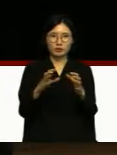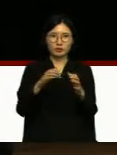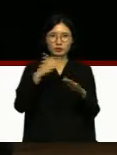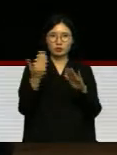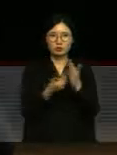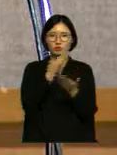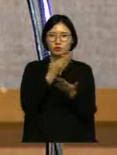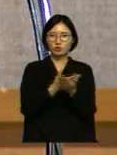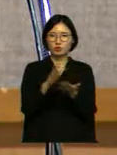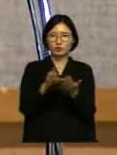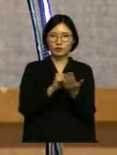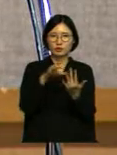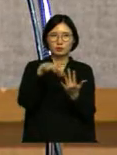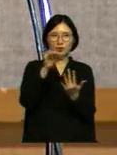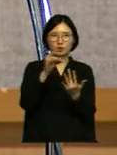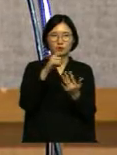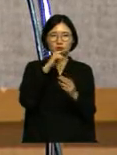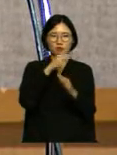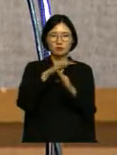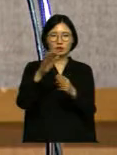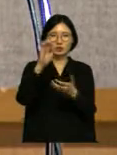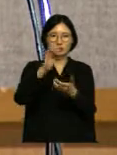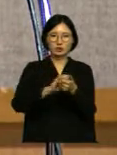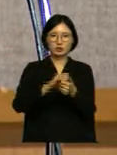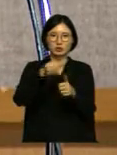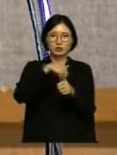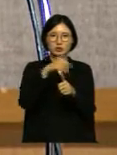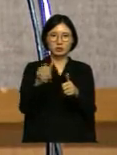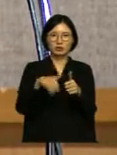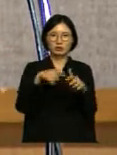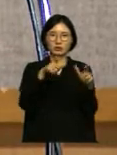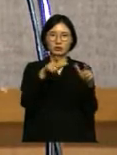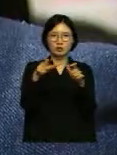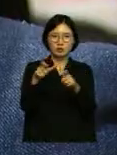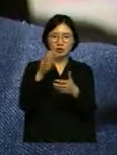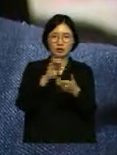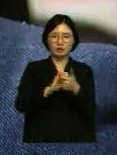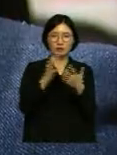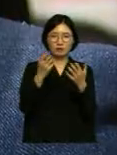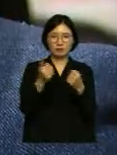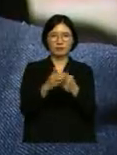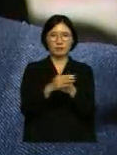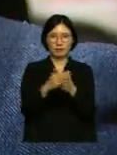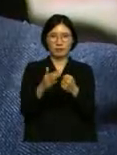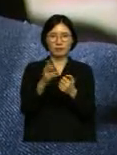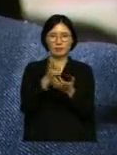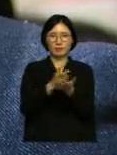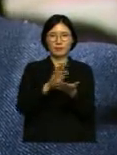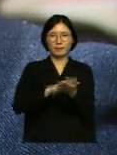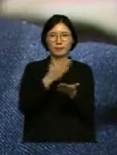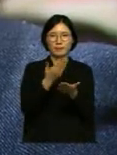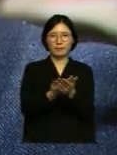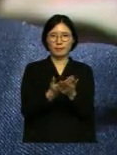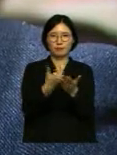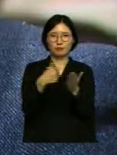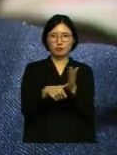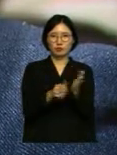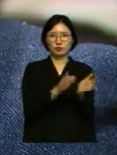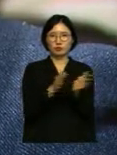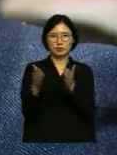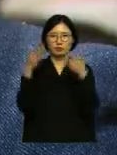과제로 삼았습니다. 북한 제재 상황에서 지자체가 할 수 있는 사업에 한계가 있는 만큼 제도 개선과 재원